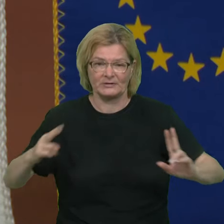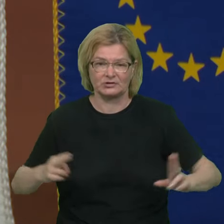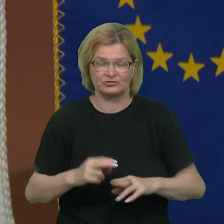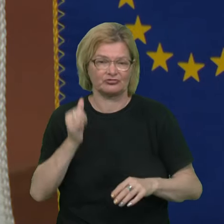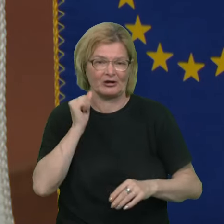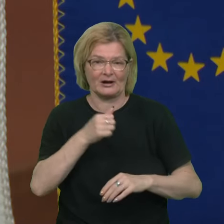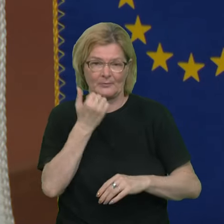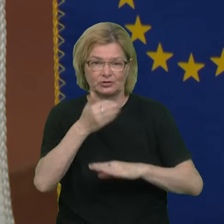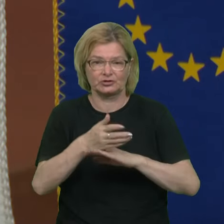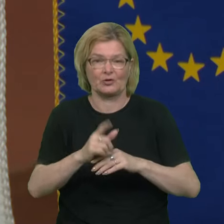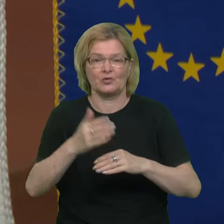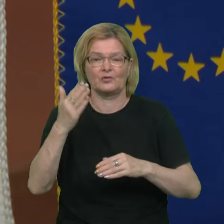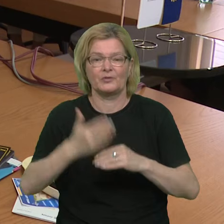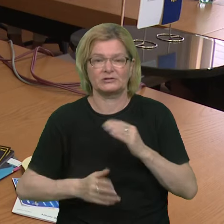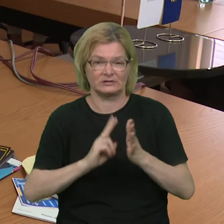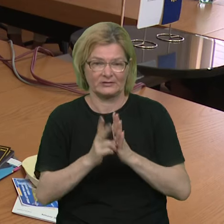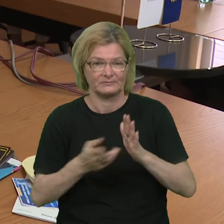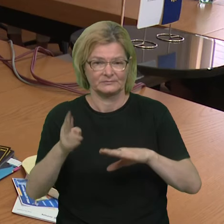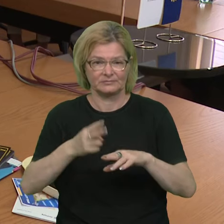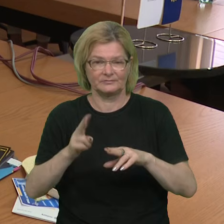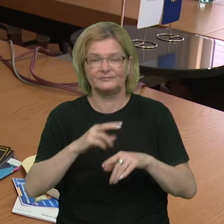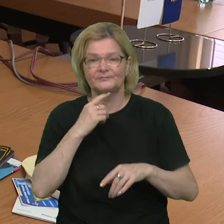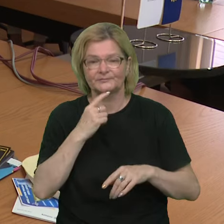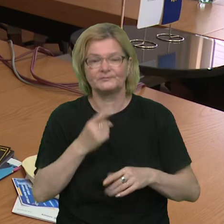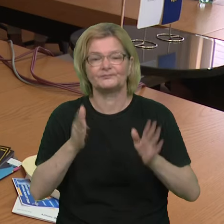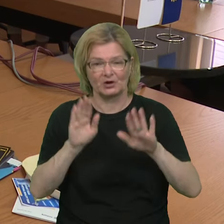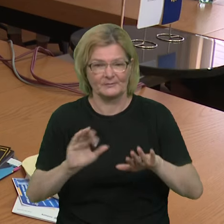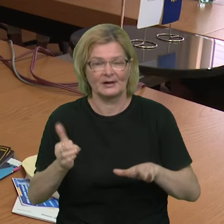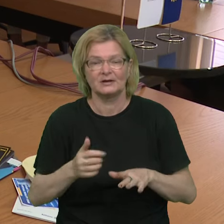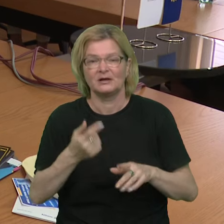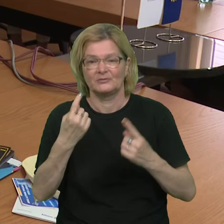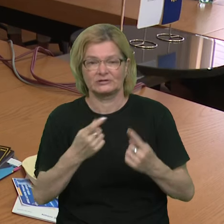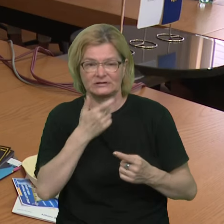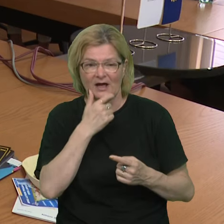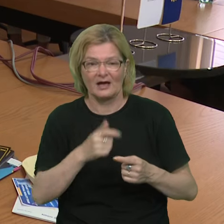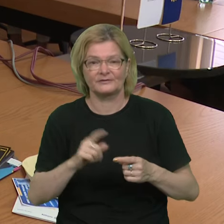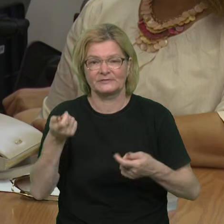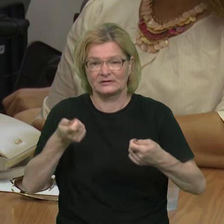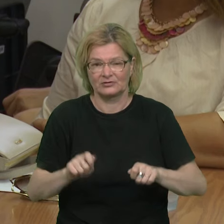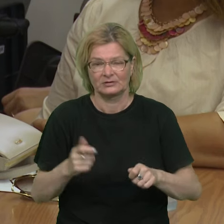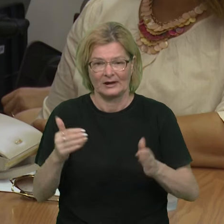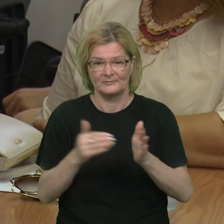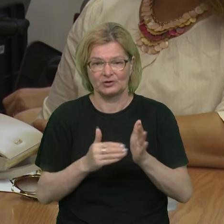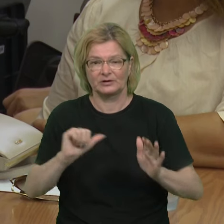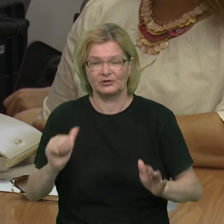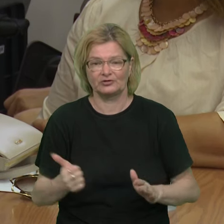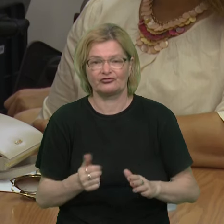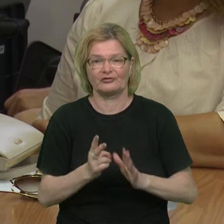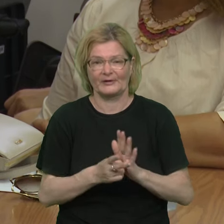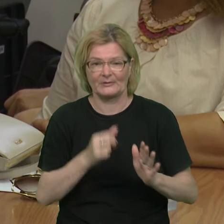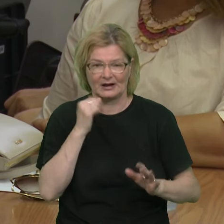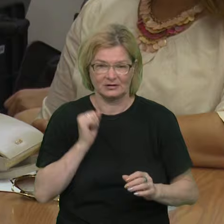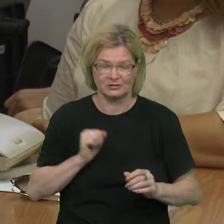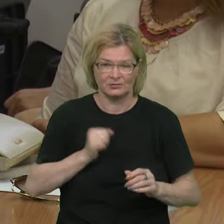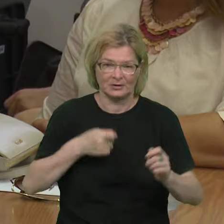s kojima se susreću žene poduzetnice u posljednje se vrijeme sve više govorim, no ipak po stanju stvari nameće se zaključak da je potrebno